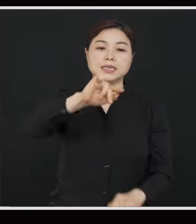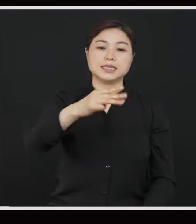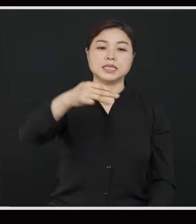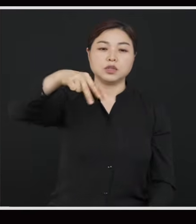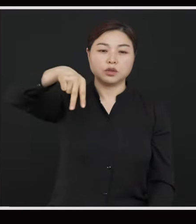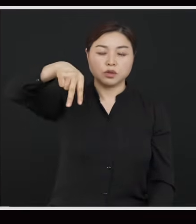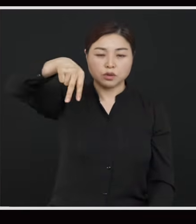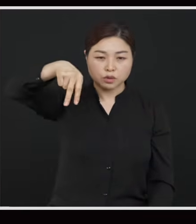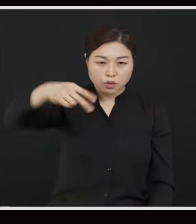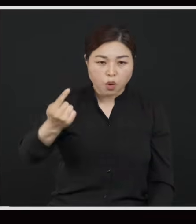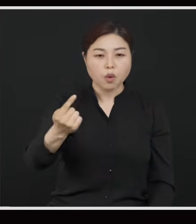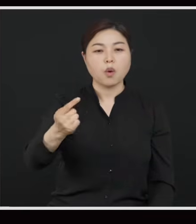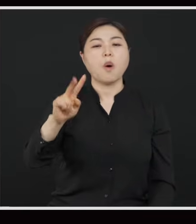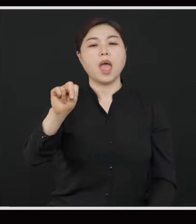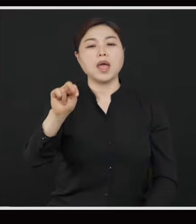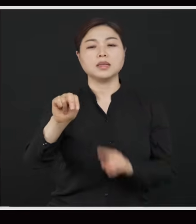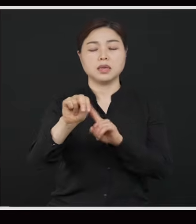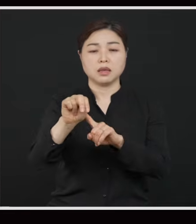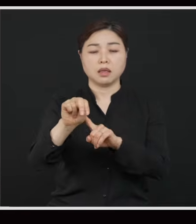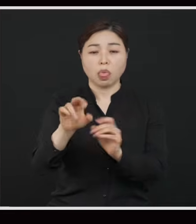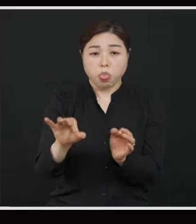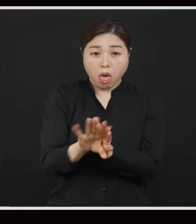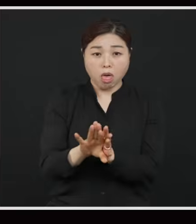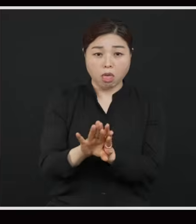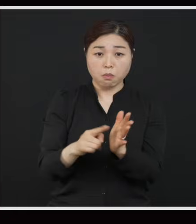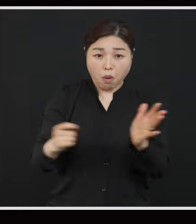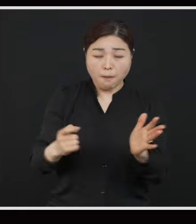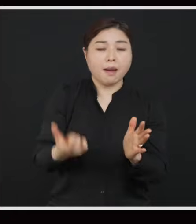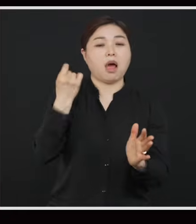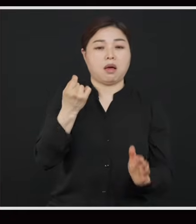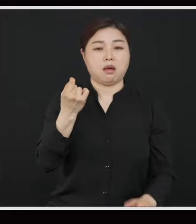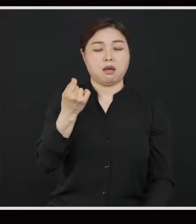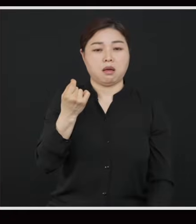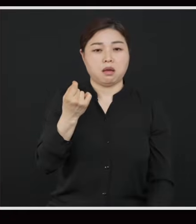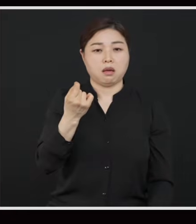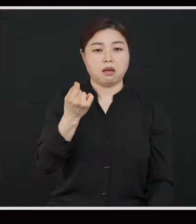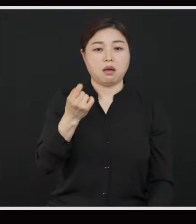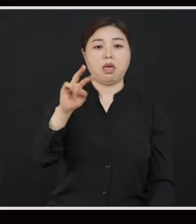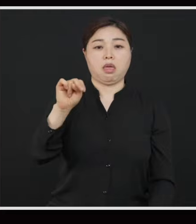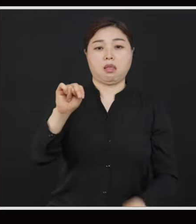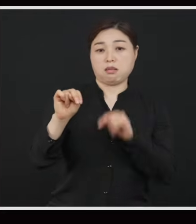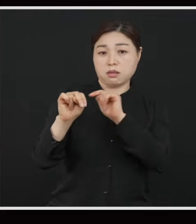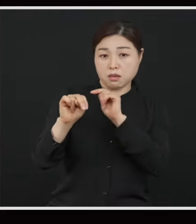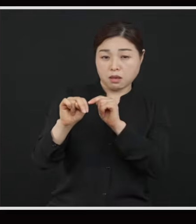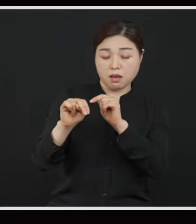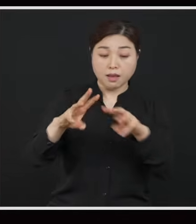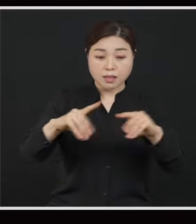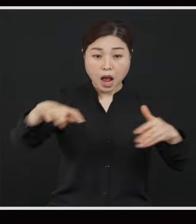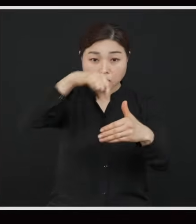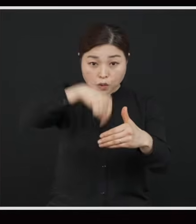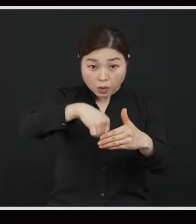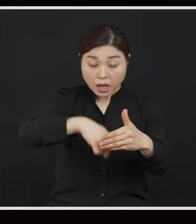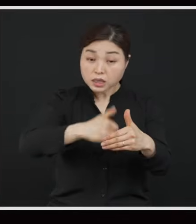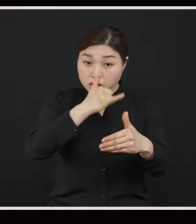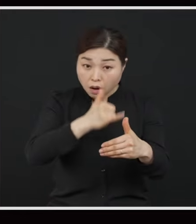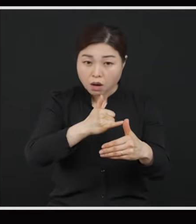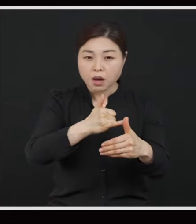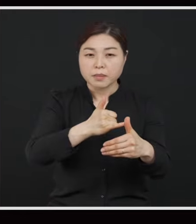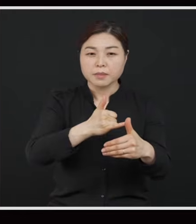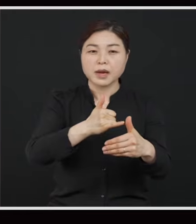것보다도 질소 성분이 빨리 없어진다는 것을 밝혔어요. 질소, 이게 땅 속에